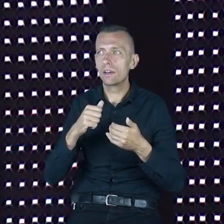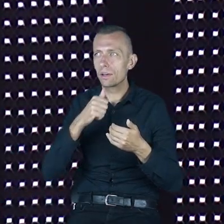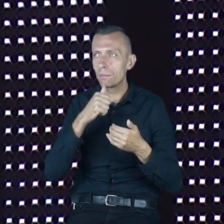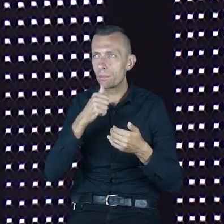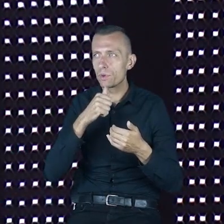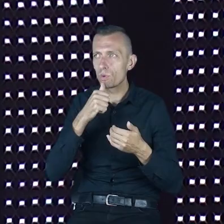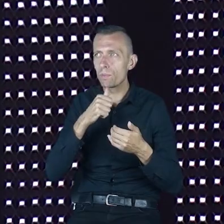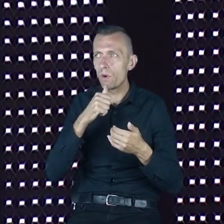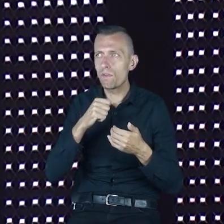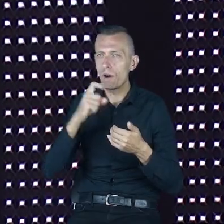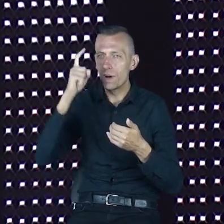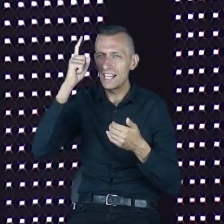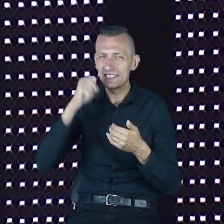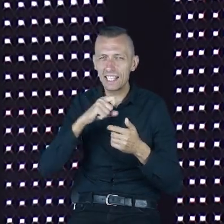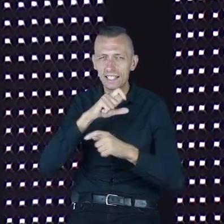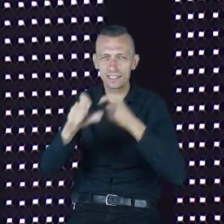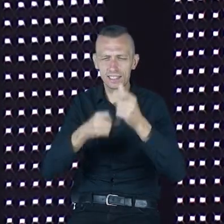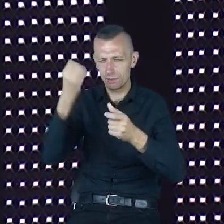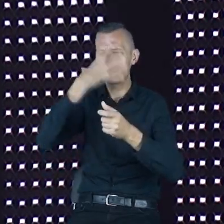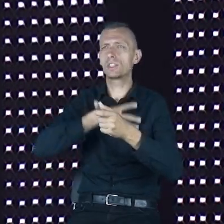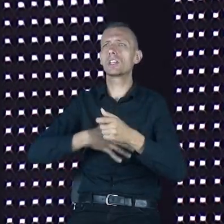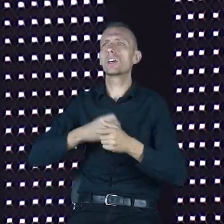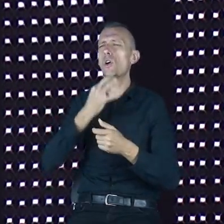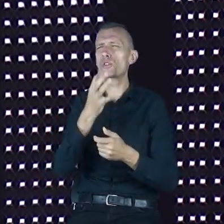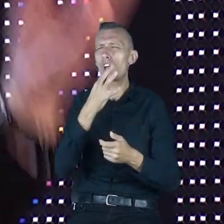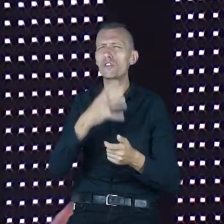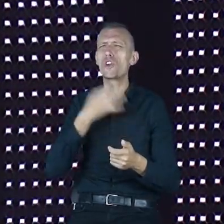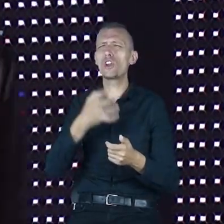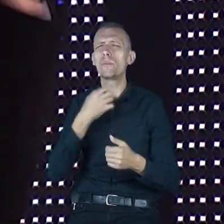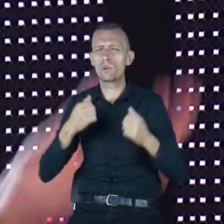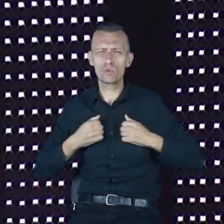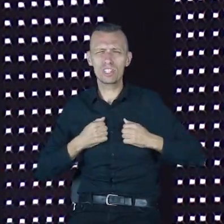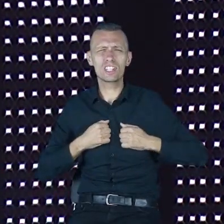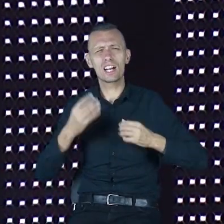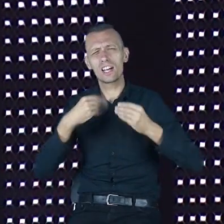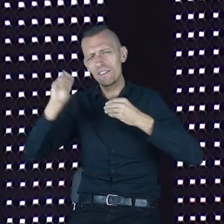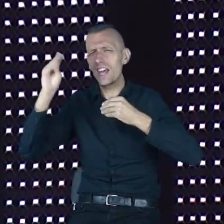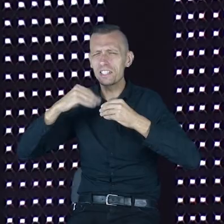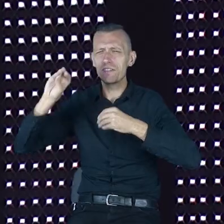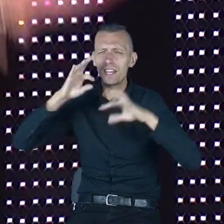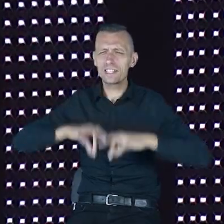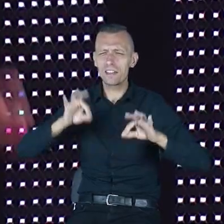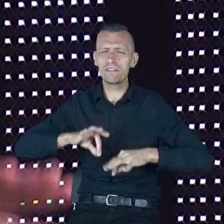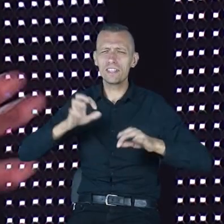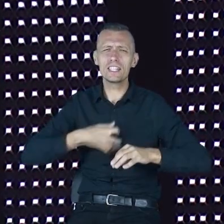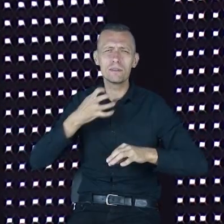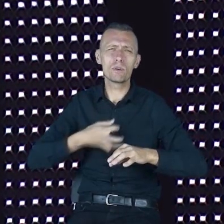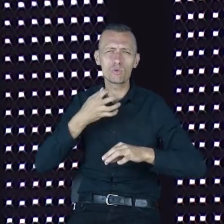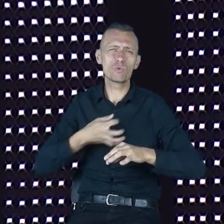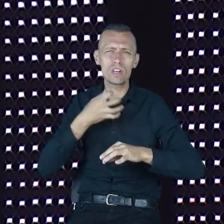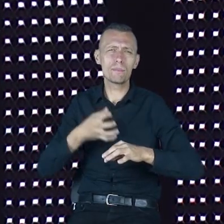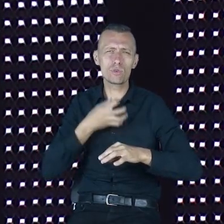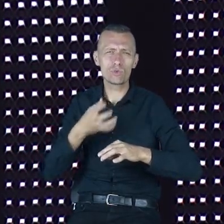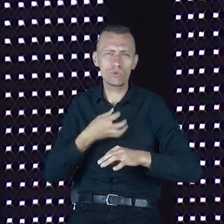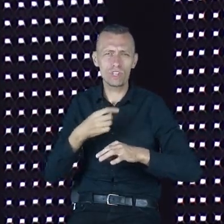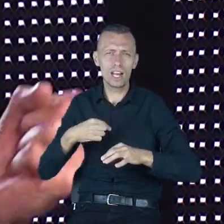oskarżenia, strach, jeszcze więcej strachu, żal, jeszcze więcej żalu, wina, jeszcze więcej winy, kompleksy, jeszcze więcej kompleksów,